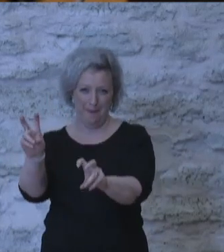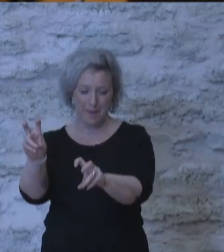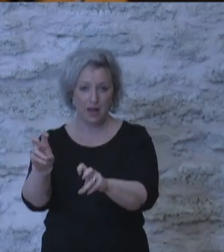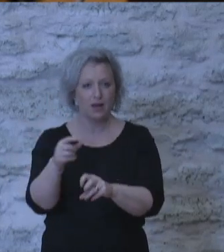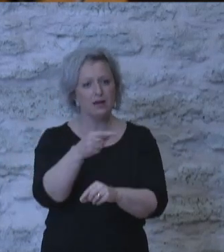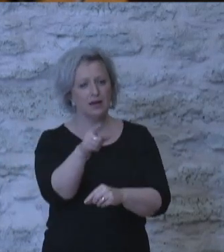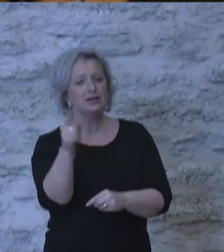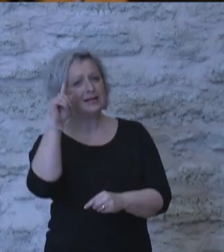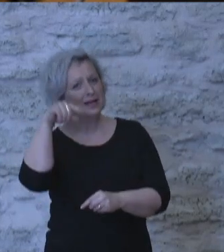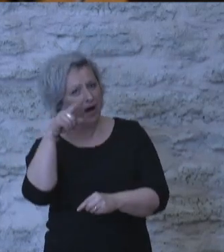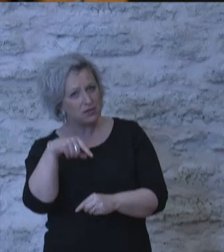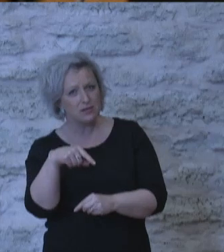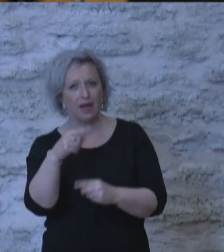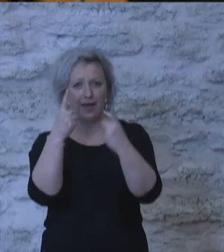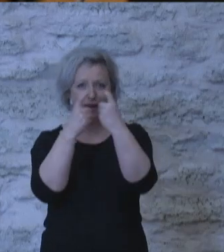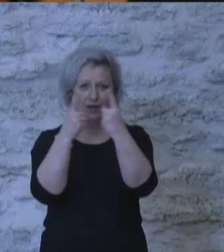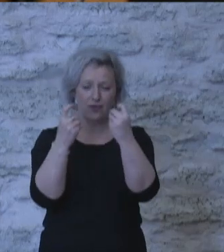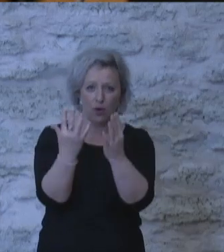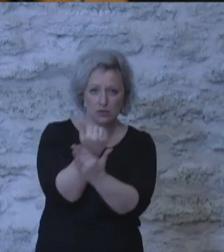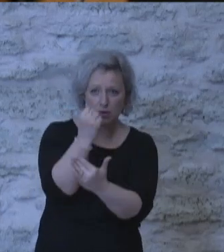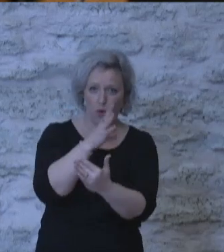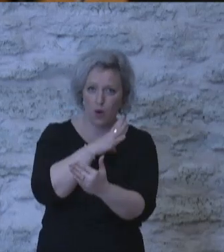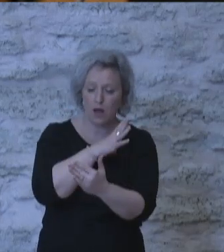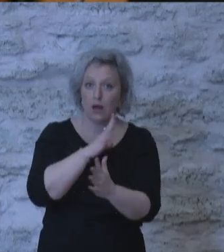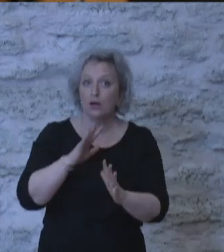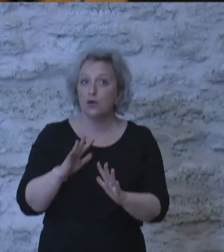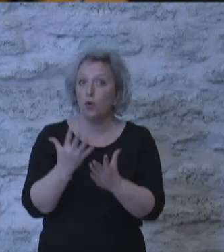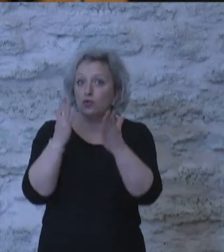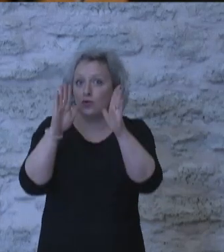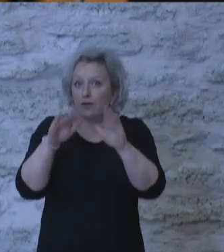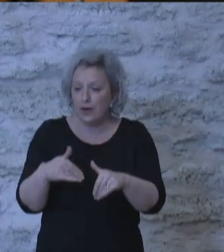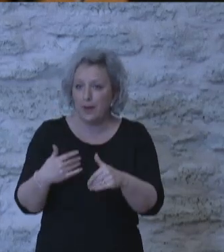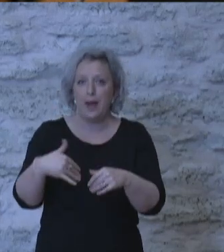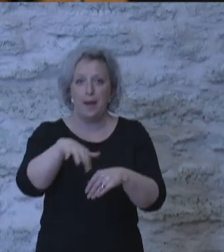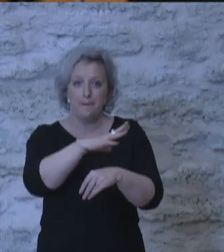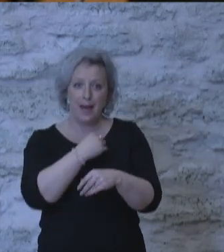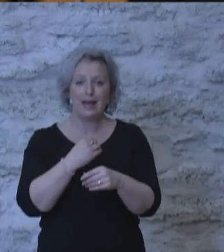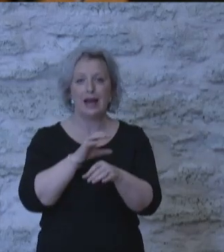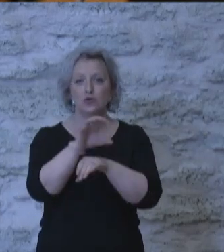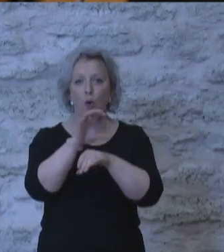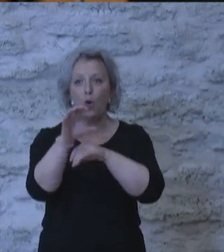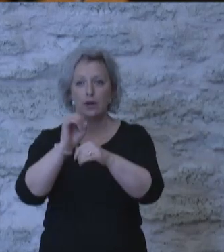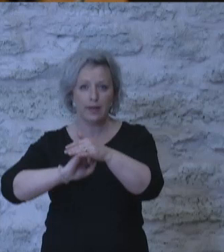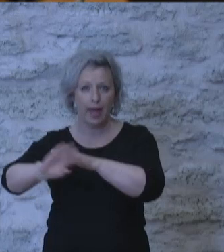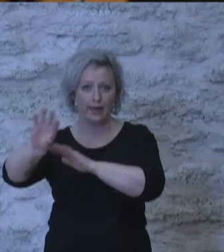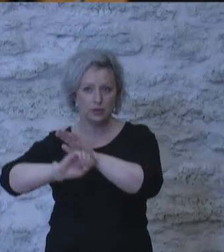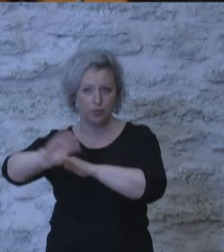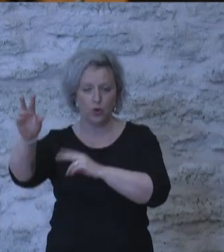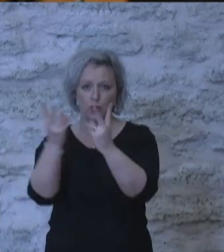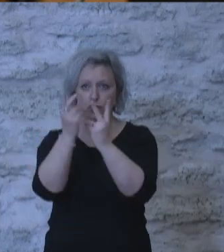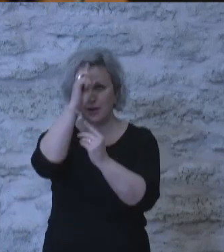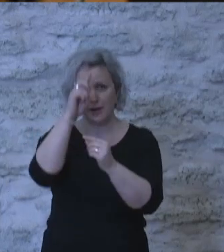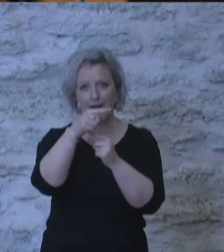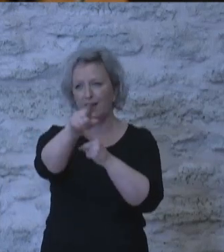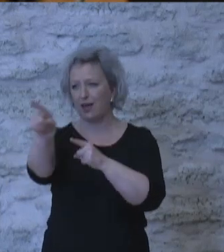ja kas teil on laekunud informatsioon, et võib juhtuda, et teatud meie toodate eksport ükskõik, millis see riiki x